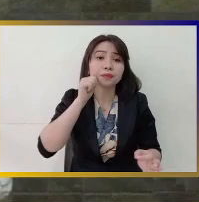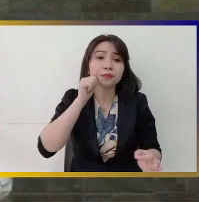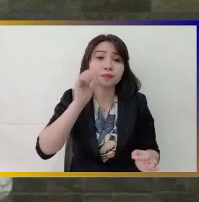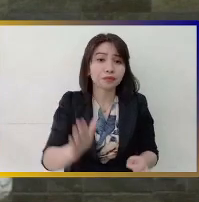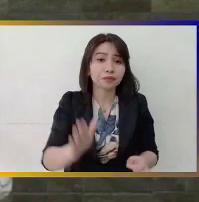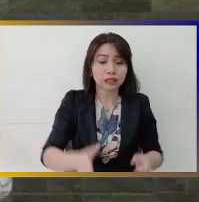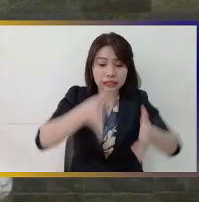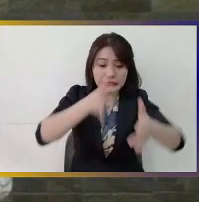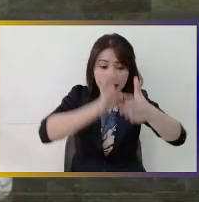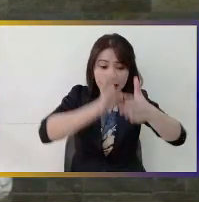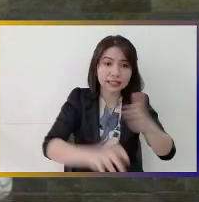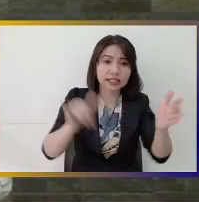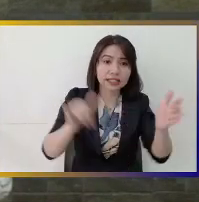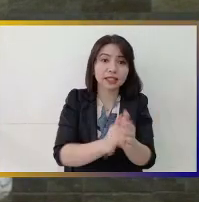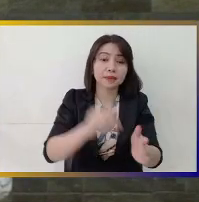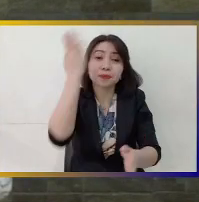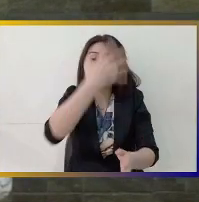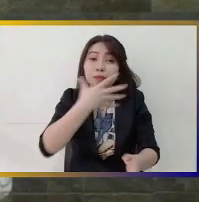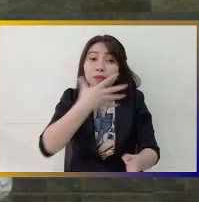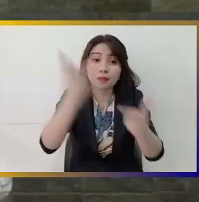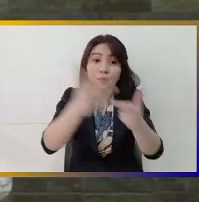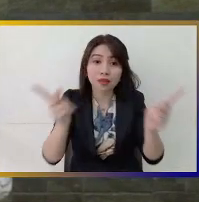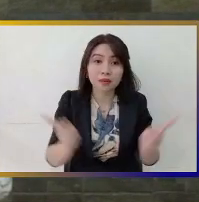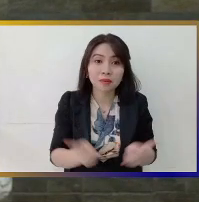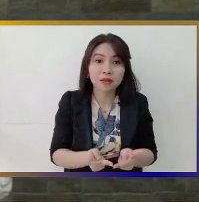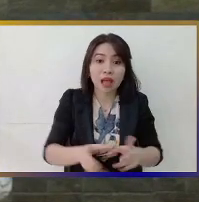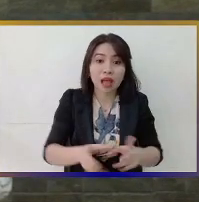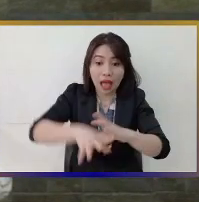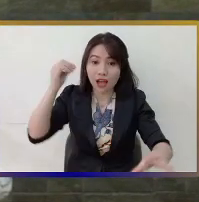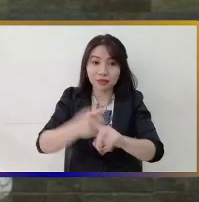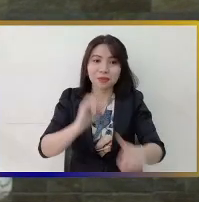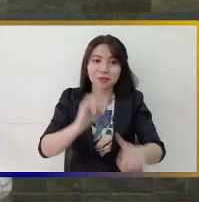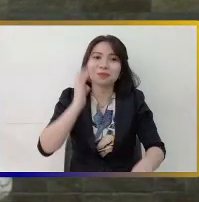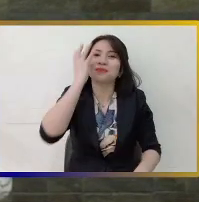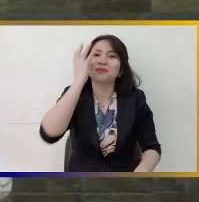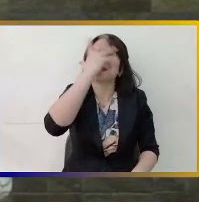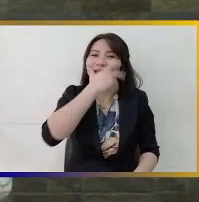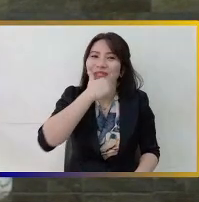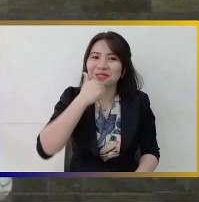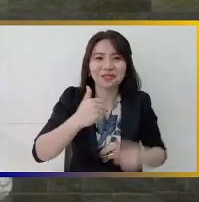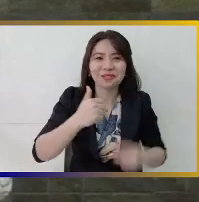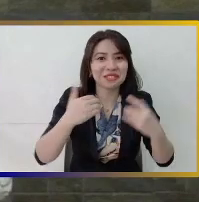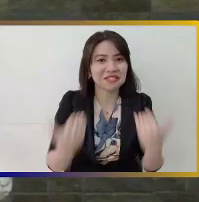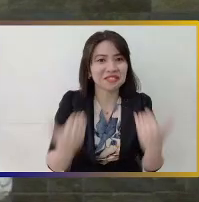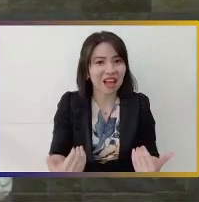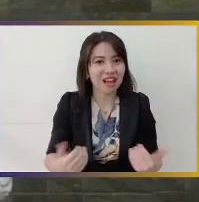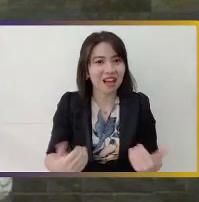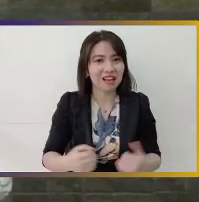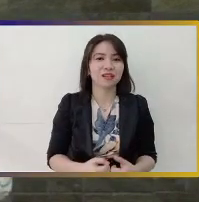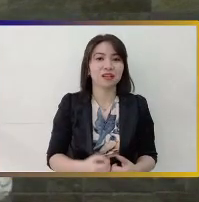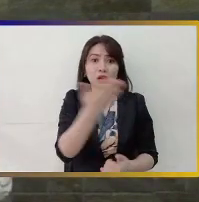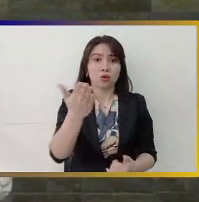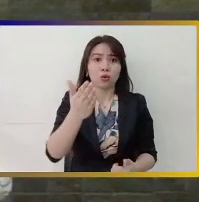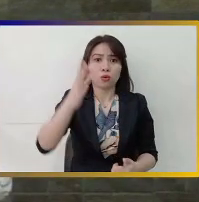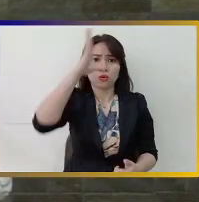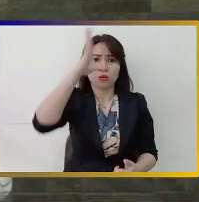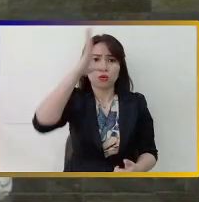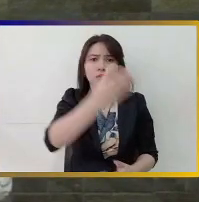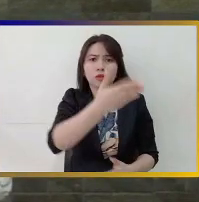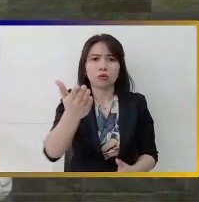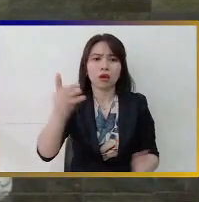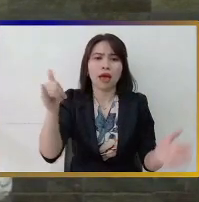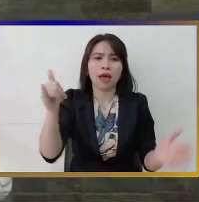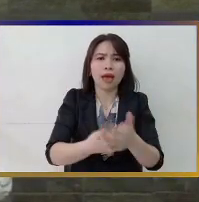aasahan nyo? Paglabas nyo, maganda na kayo. Kayong mga lalaki, mga kapatid, tayong mga lalaki. Pagkatapos